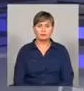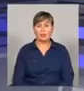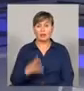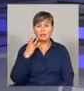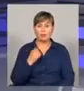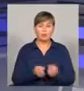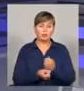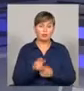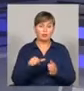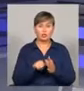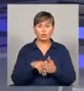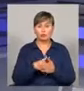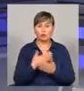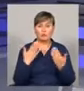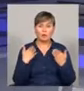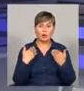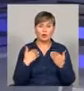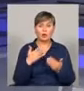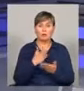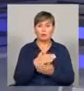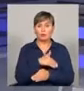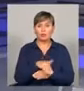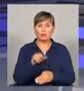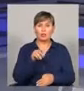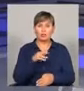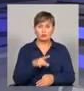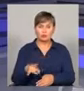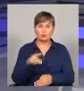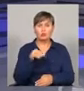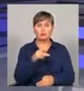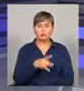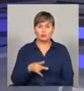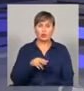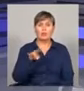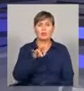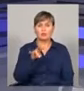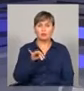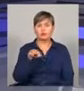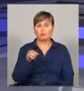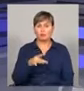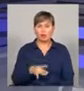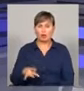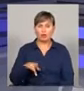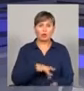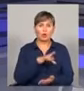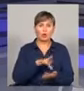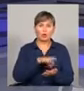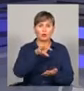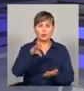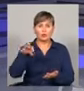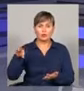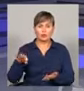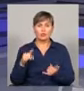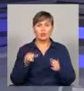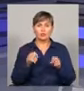В Алматы появятся 6 новых парков. Они расположатся в Алатауском, Жетысузском, Наурузбайском и Турксибском районах города. Сейчас